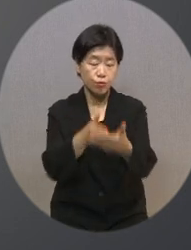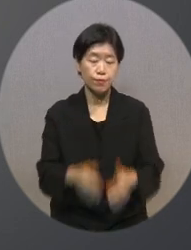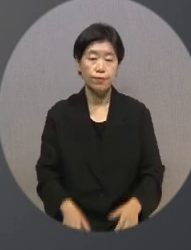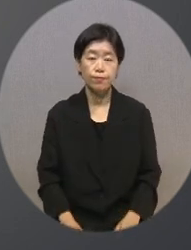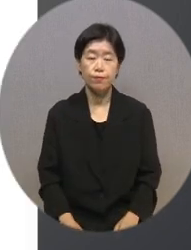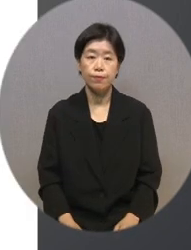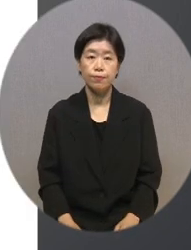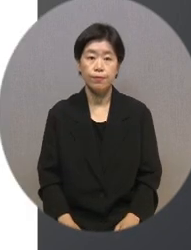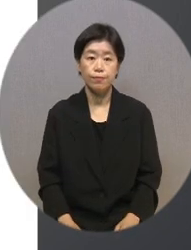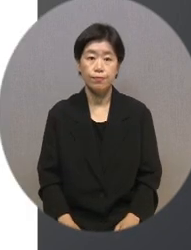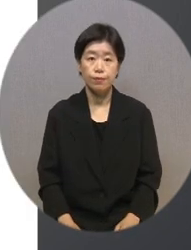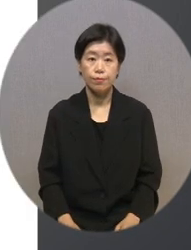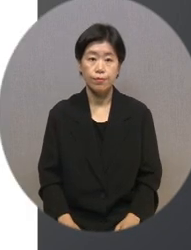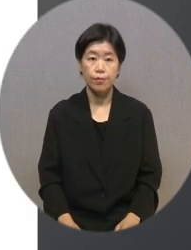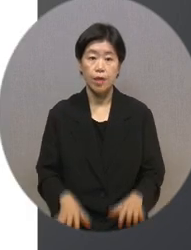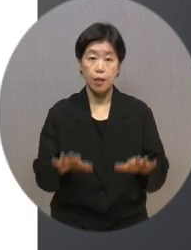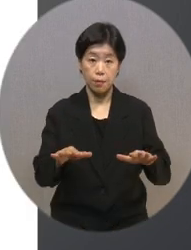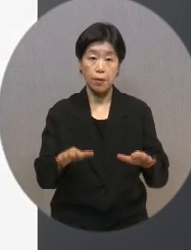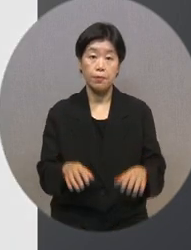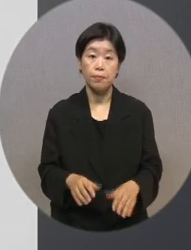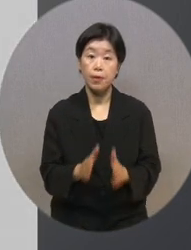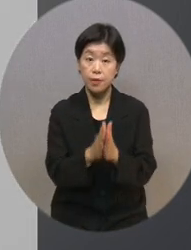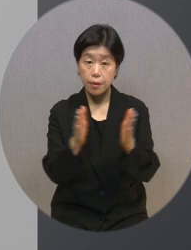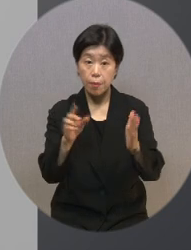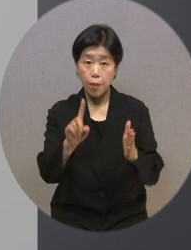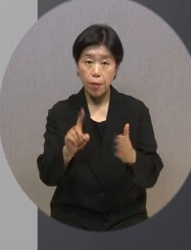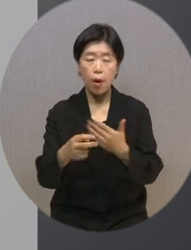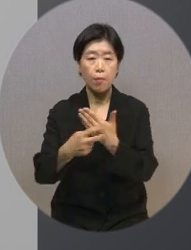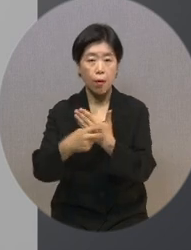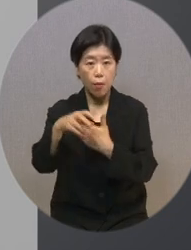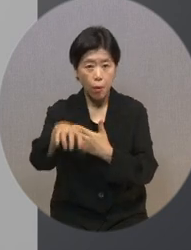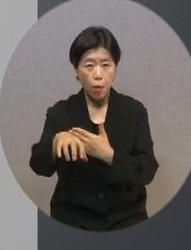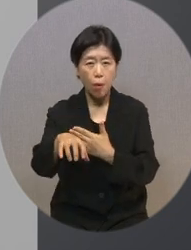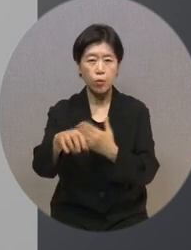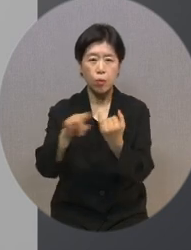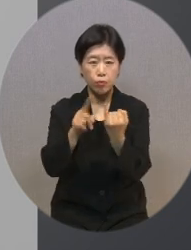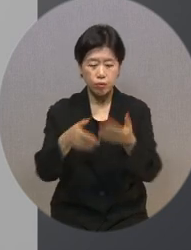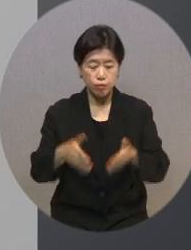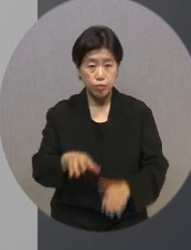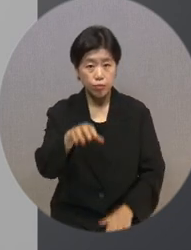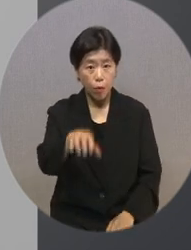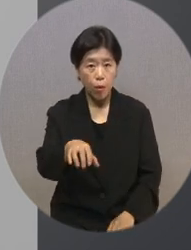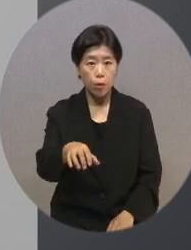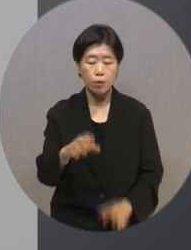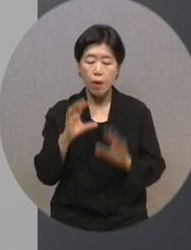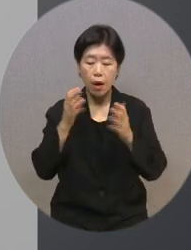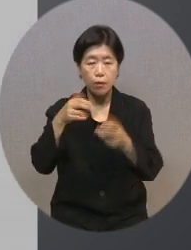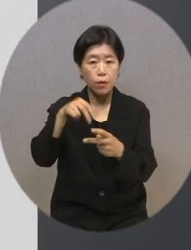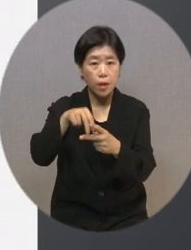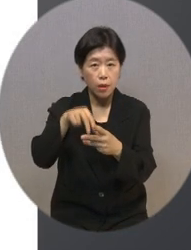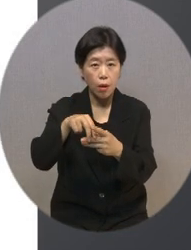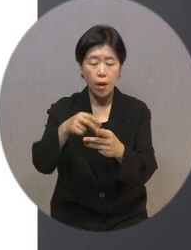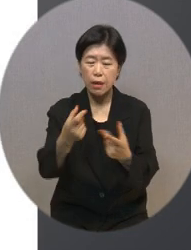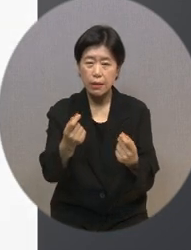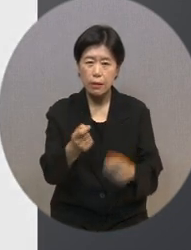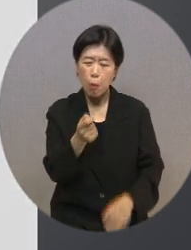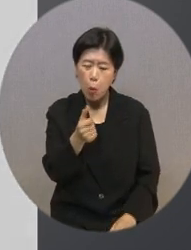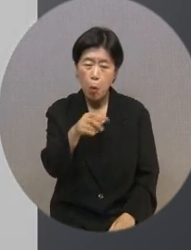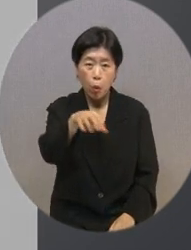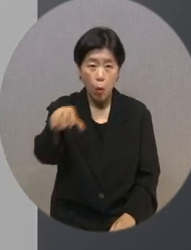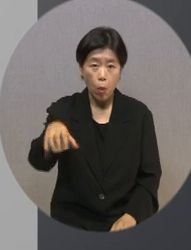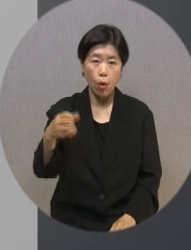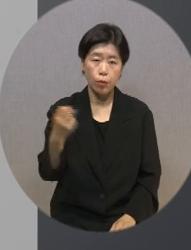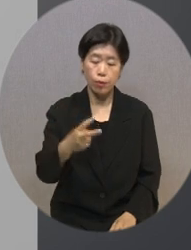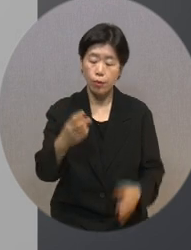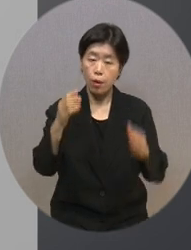있습니다. 이번 시행령 개정은 의원, 산후조리원, 지역 아동센터 등의 소규모 시설은 물론 학원, 독서실